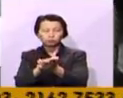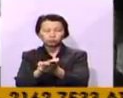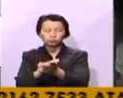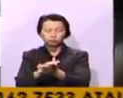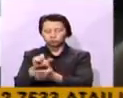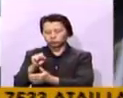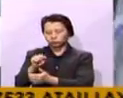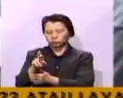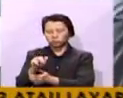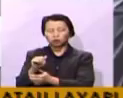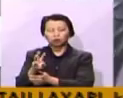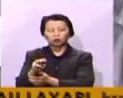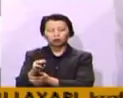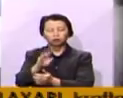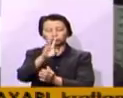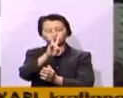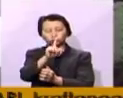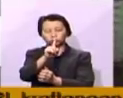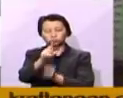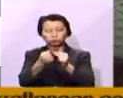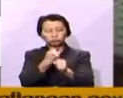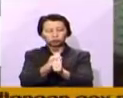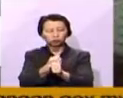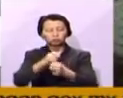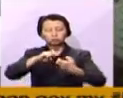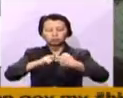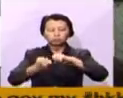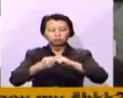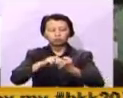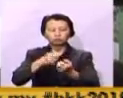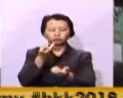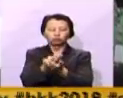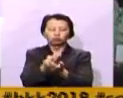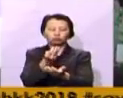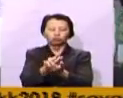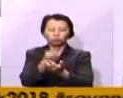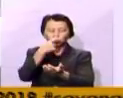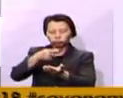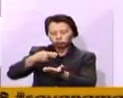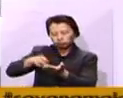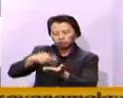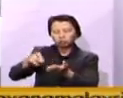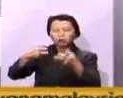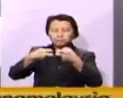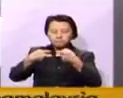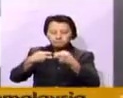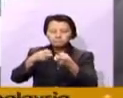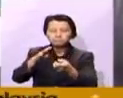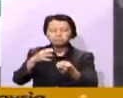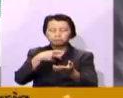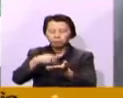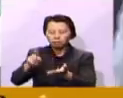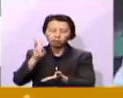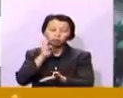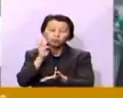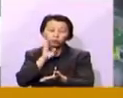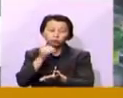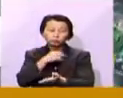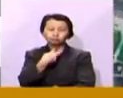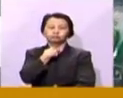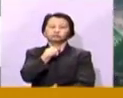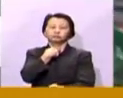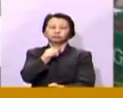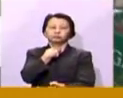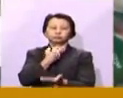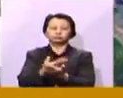Saraswati Lechmanan 71 tahun yang mengalami masalah kewangan bagi membayar bil elektrik dan air serta kekangan